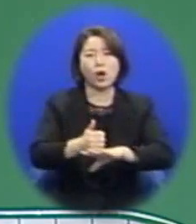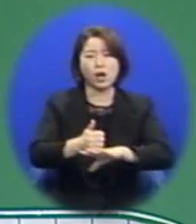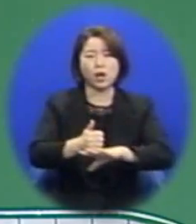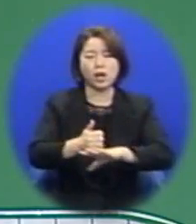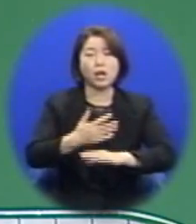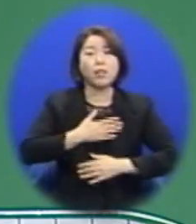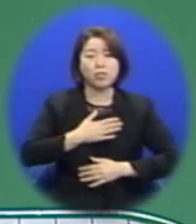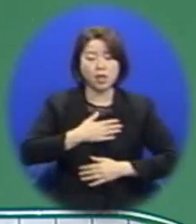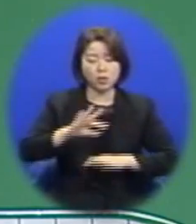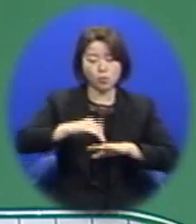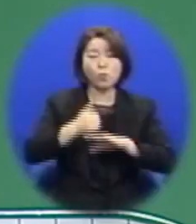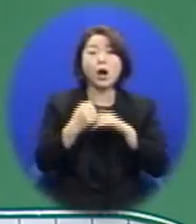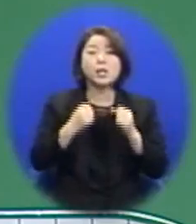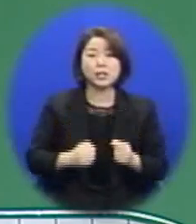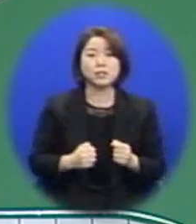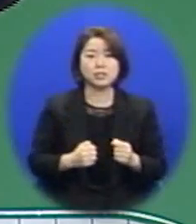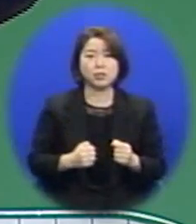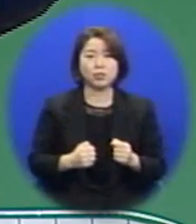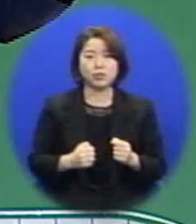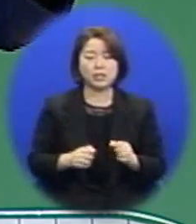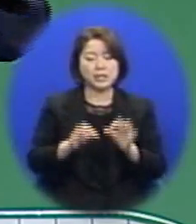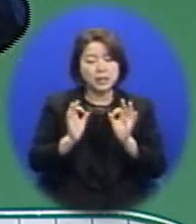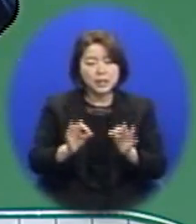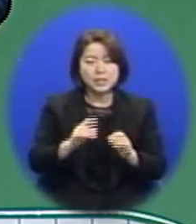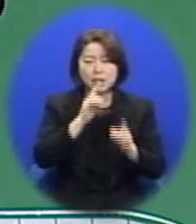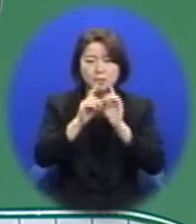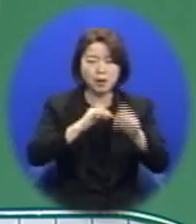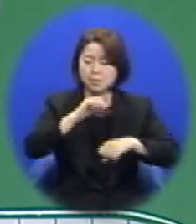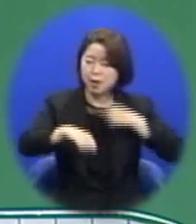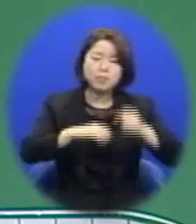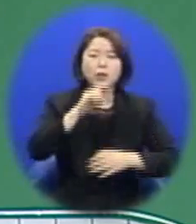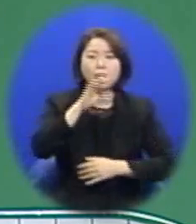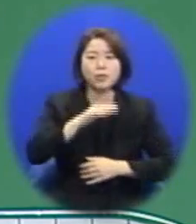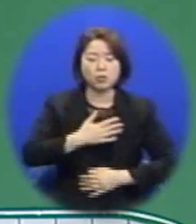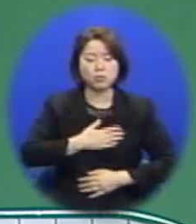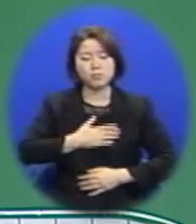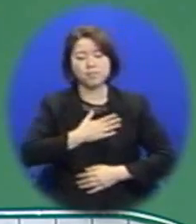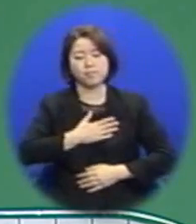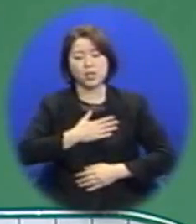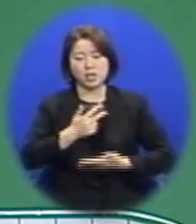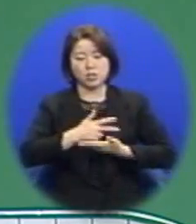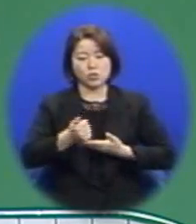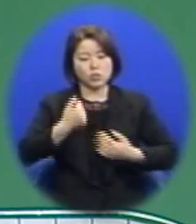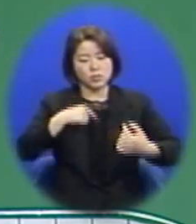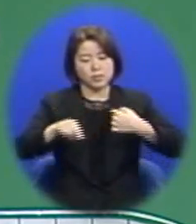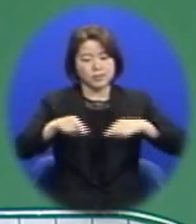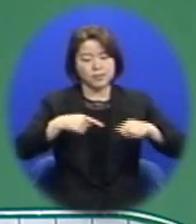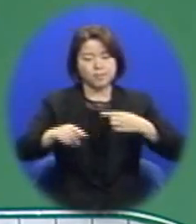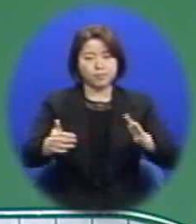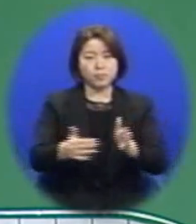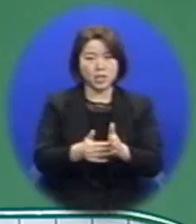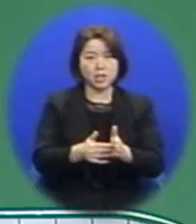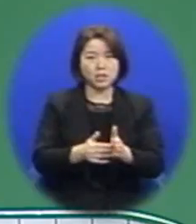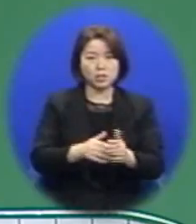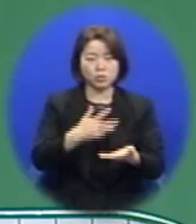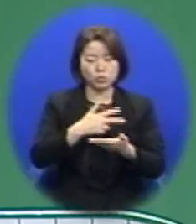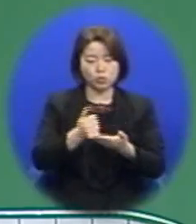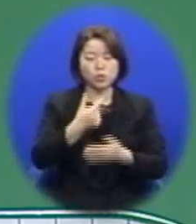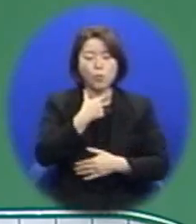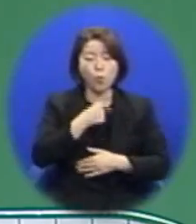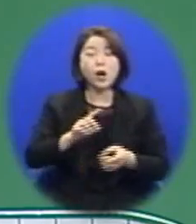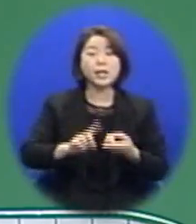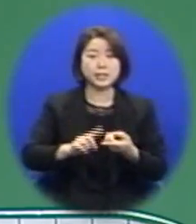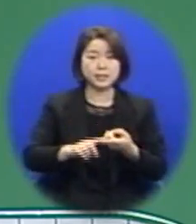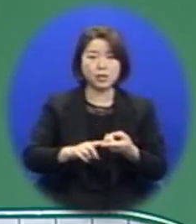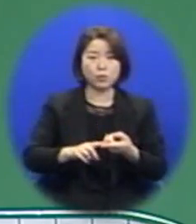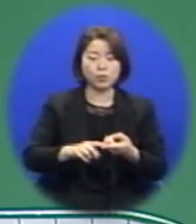왕이 계세요. 이제는 말 함부로 안 하고 감정조차도 주님 앞에 다스리고 주님 하자는 대로 제가